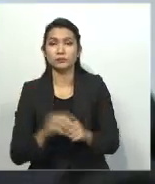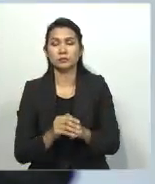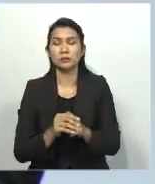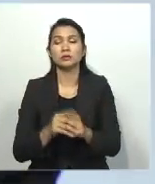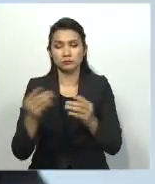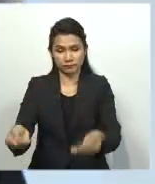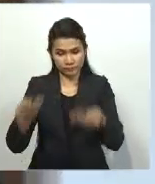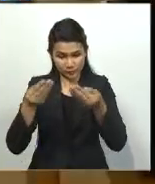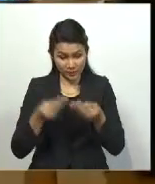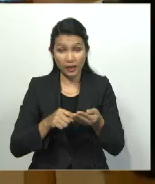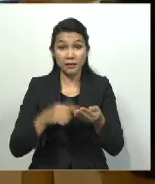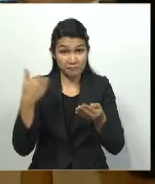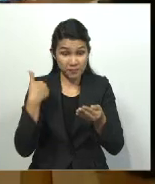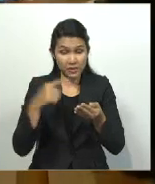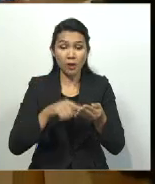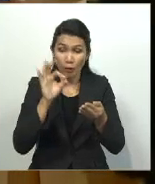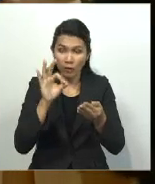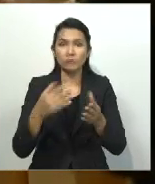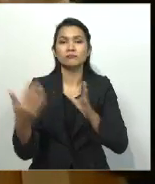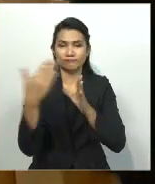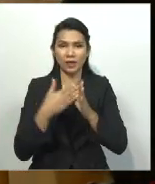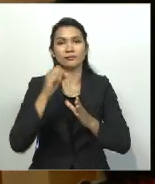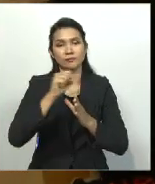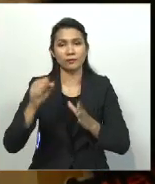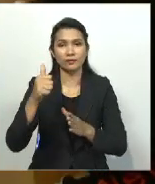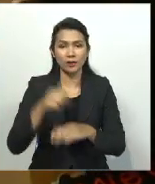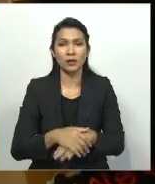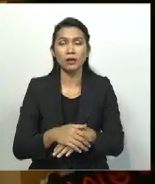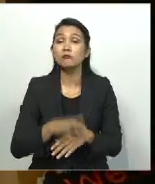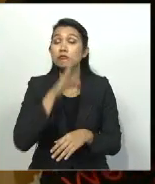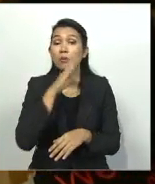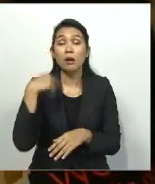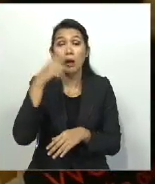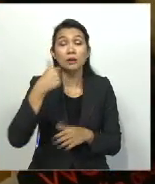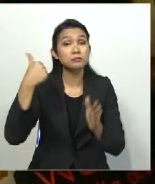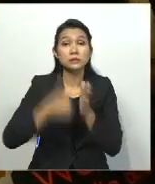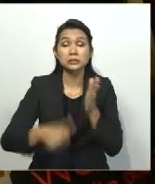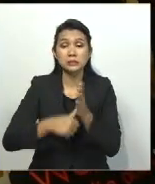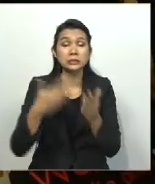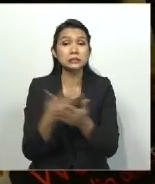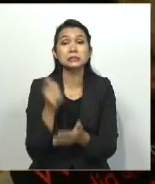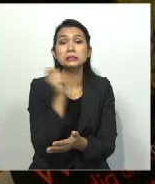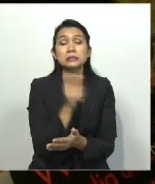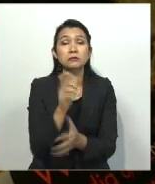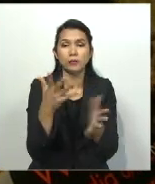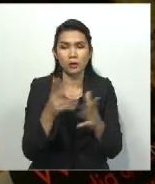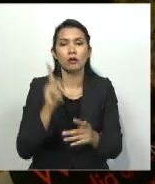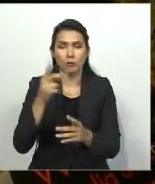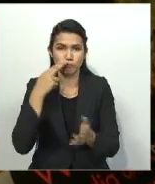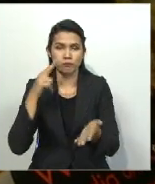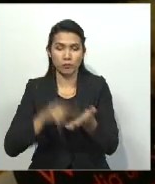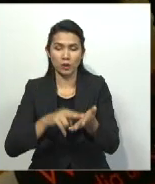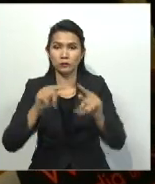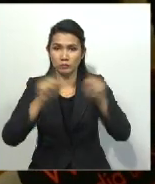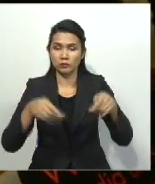จึงจะสามารถยื่นสมัครส.ส.ได้ส่วนผู้ไม่ต้องเสียภาษีเงินได้ให้ทำหนังสือชี้แจงมายื่นต่อกก